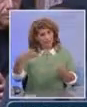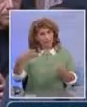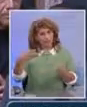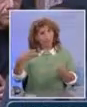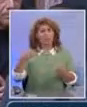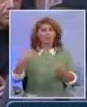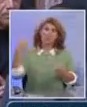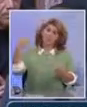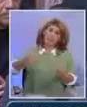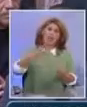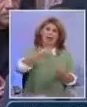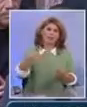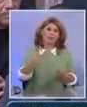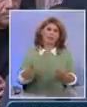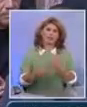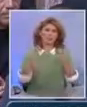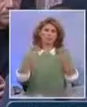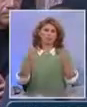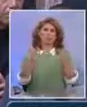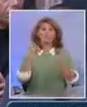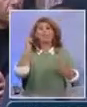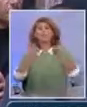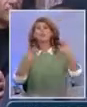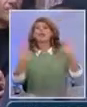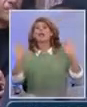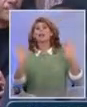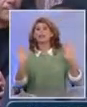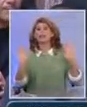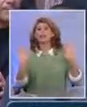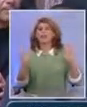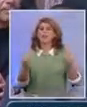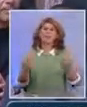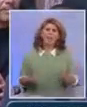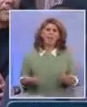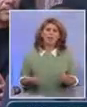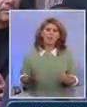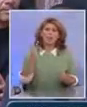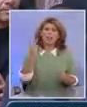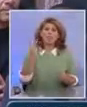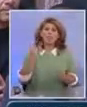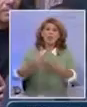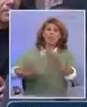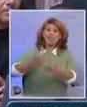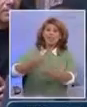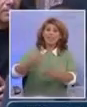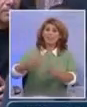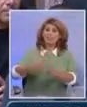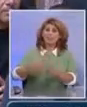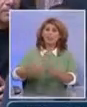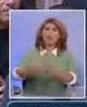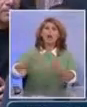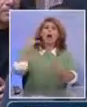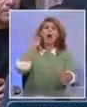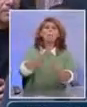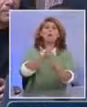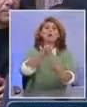οποίες θα καταργήσει η Νέα Δημοκρατία. Δεν αναρωτήθηκε κανείς γιατί έχουμε δύο γενιές Ελλήνων